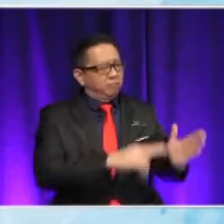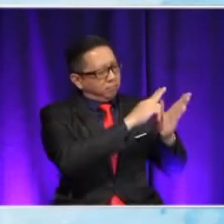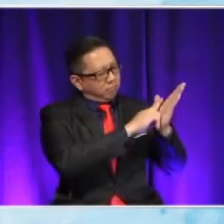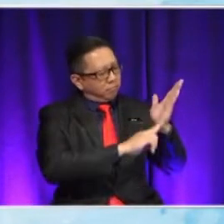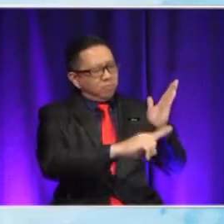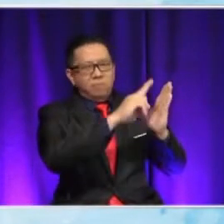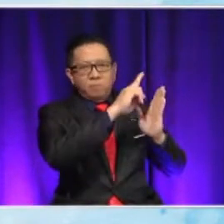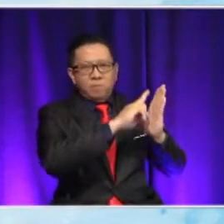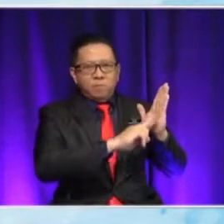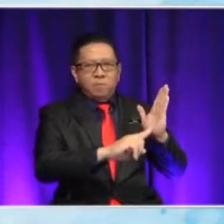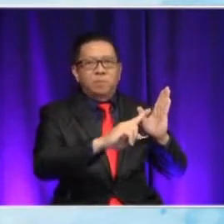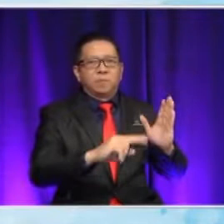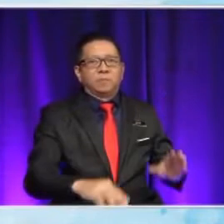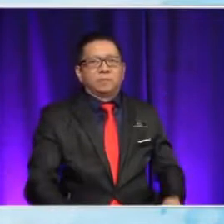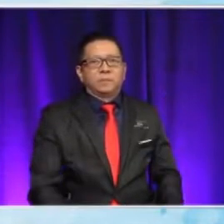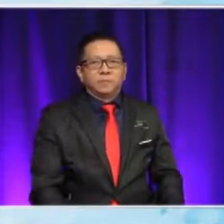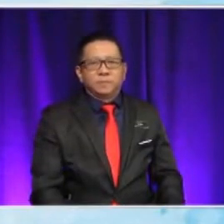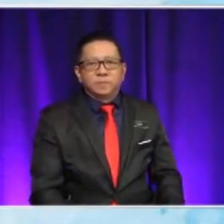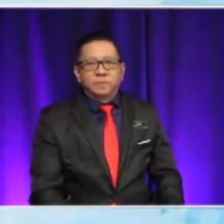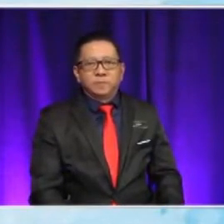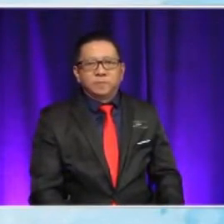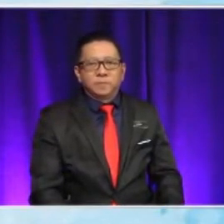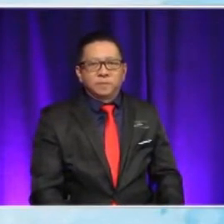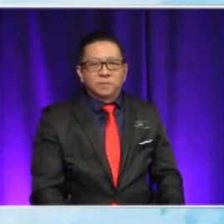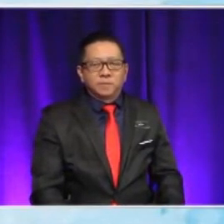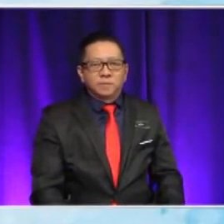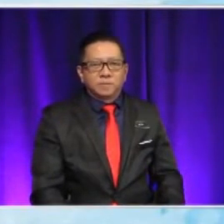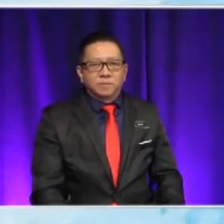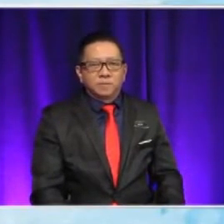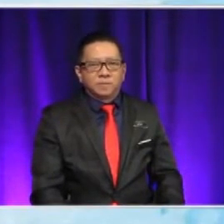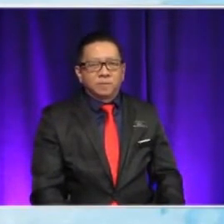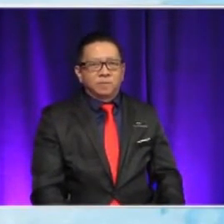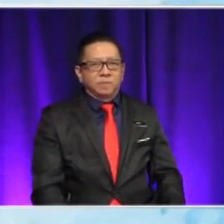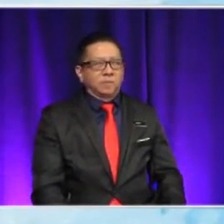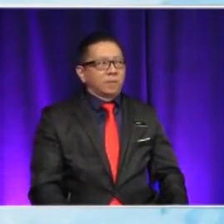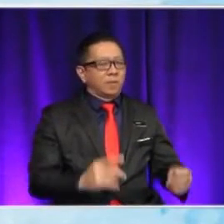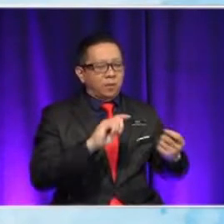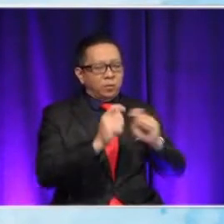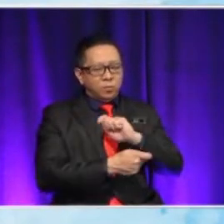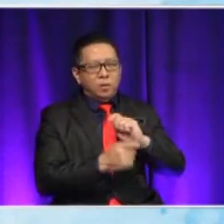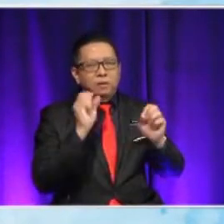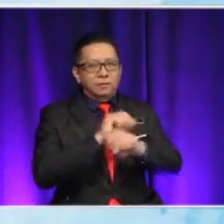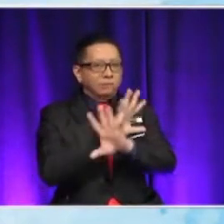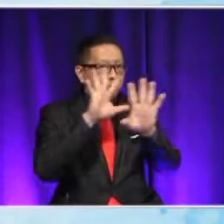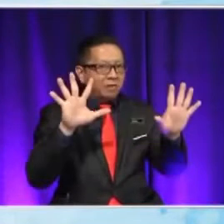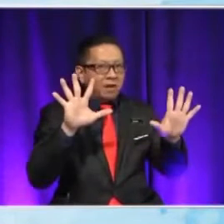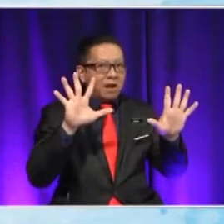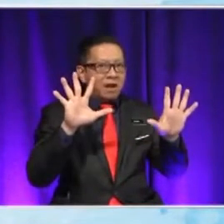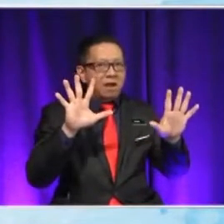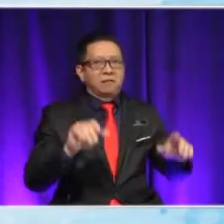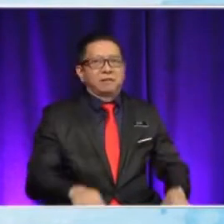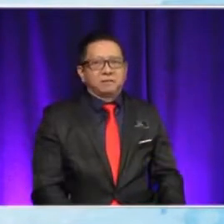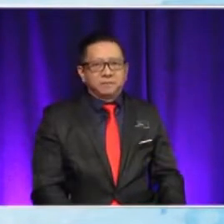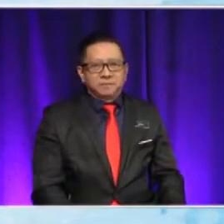pandai-pandai oke oke yang ujungnya by Vina sapu dengan warna cerah oke bye kirab oksigen